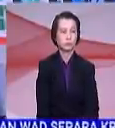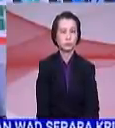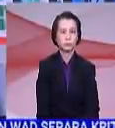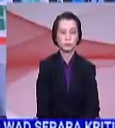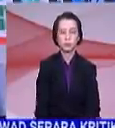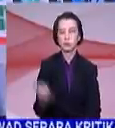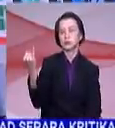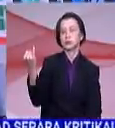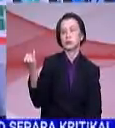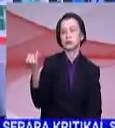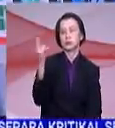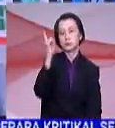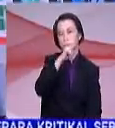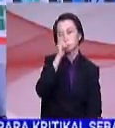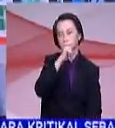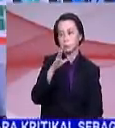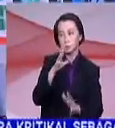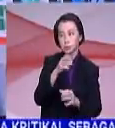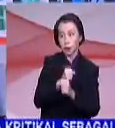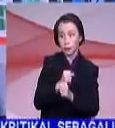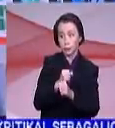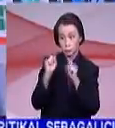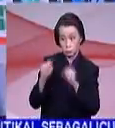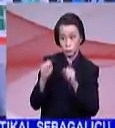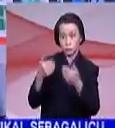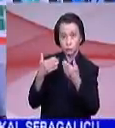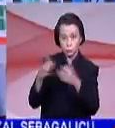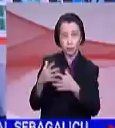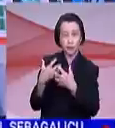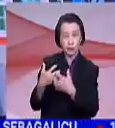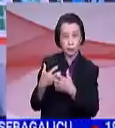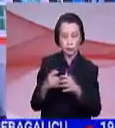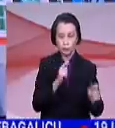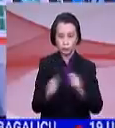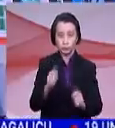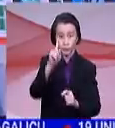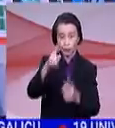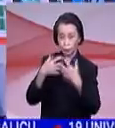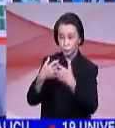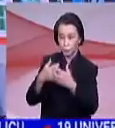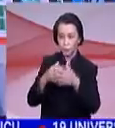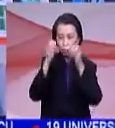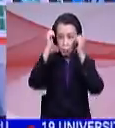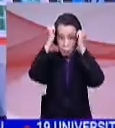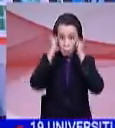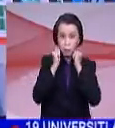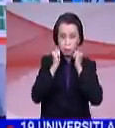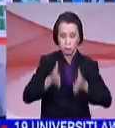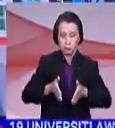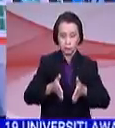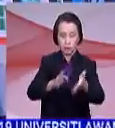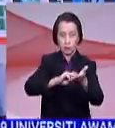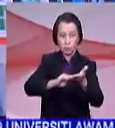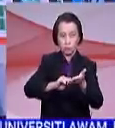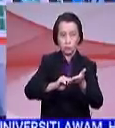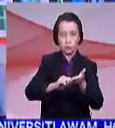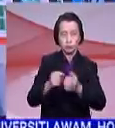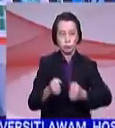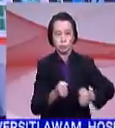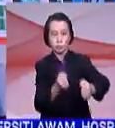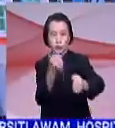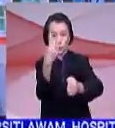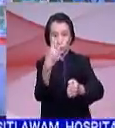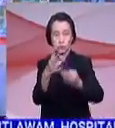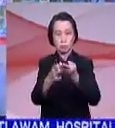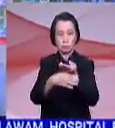Padah menipu semata-mata untuk mendapatkan kebenaran operasi. Tindakan sebuah kilang topi keledar di Jalan Murni Sungai 2 dekat